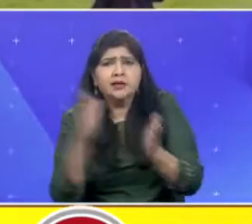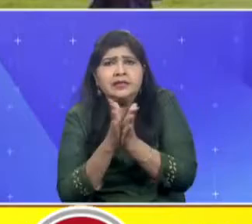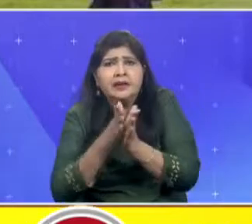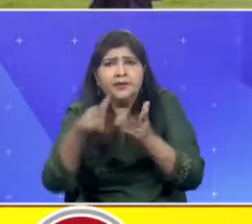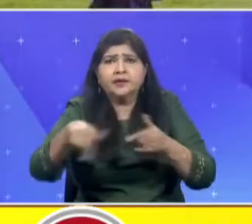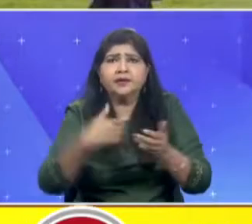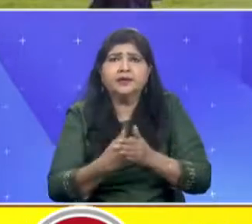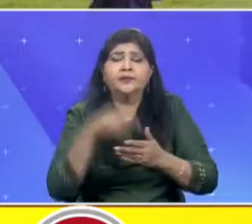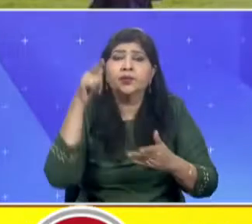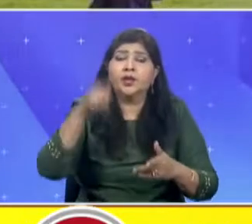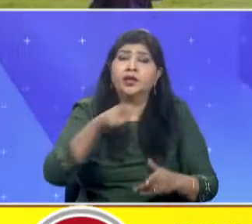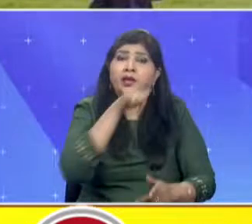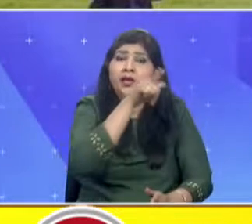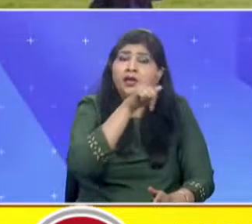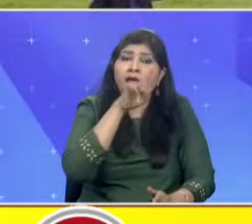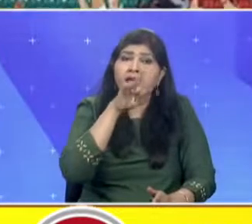इसमें